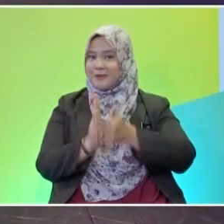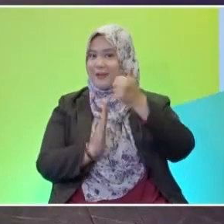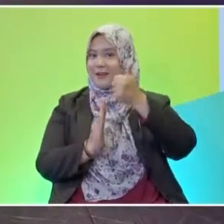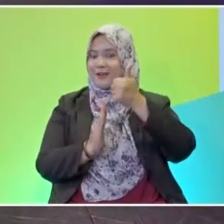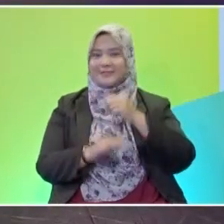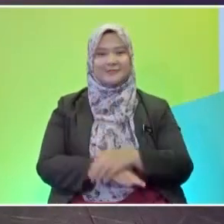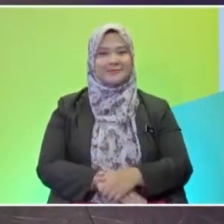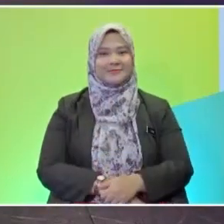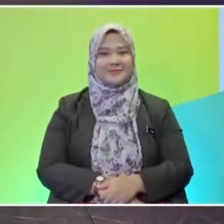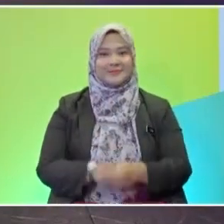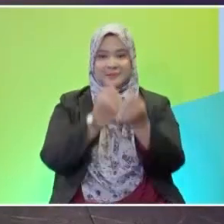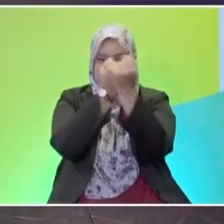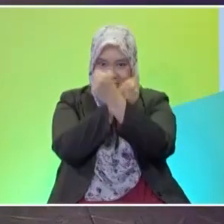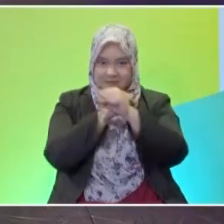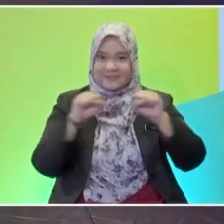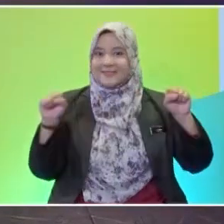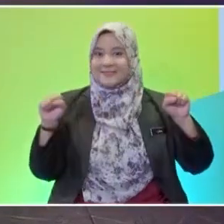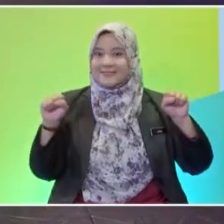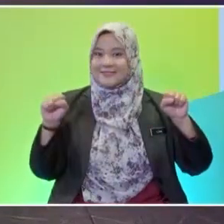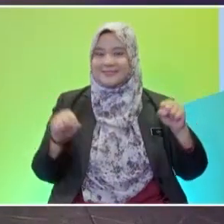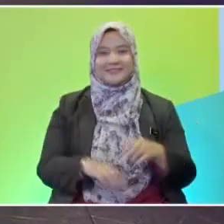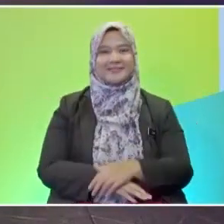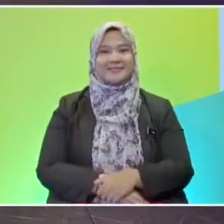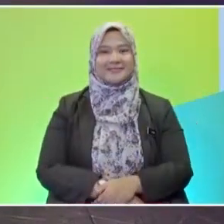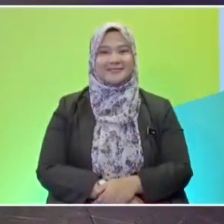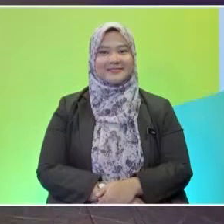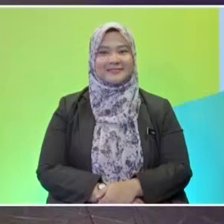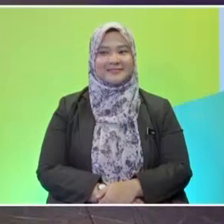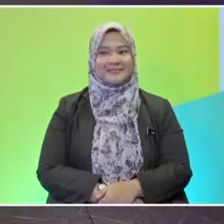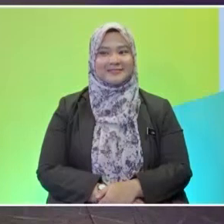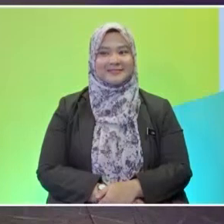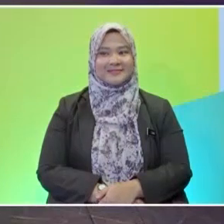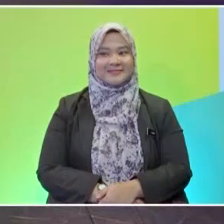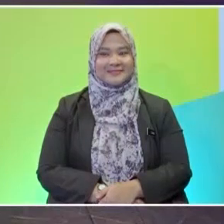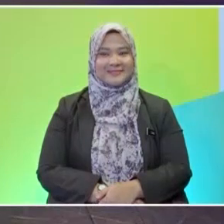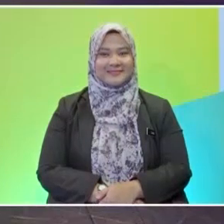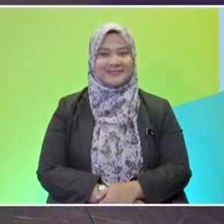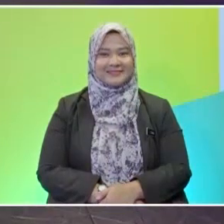Baik eee Ibu petugascan nampak macam